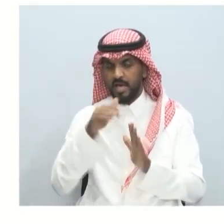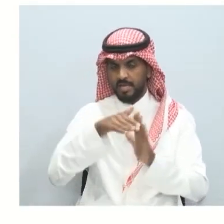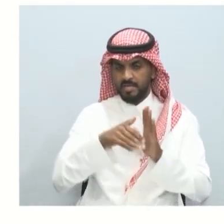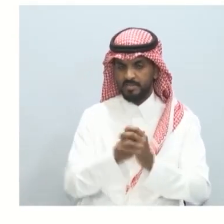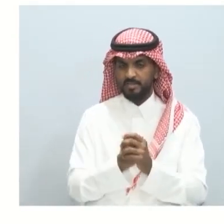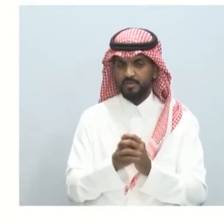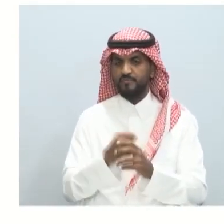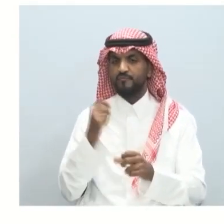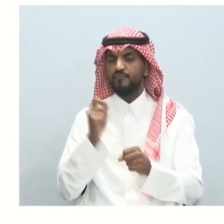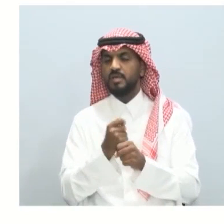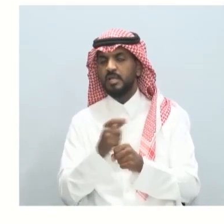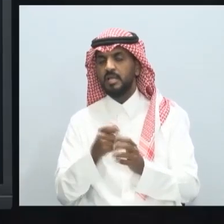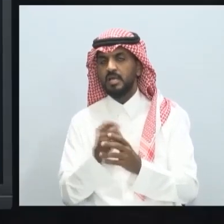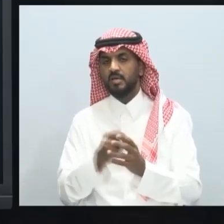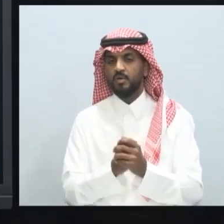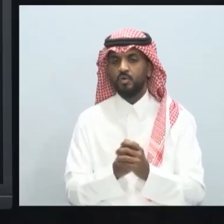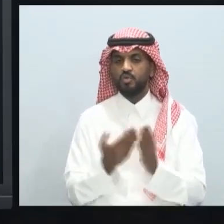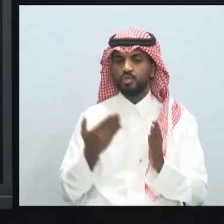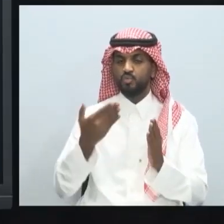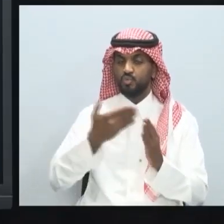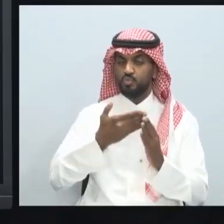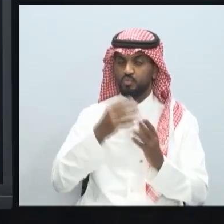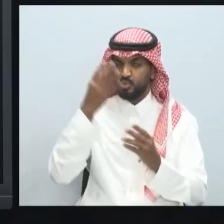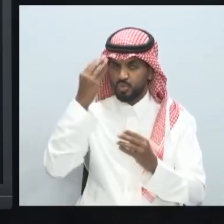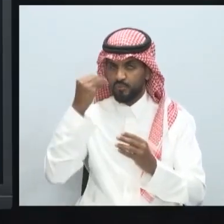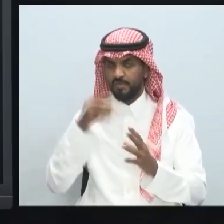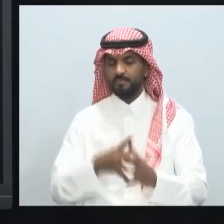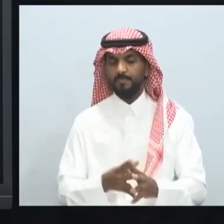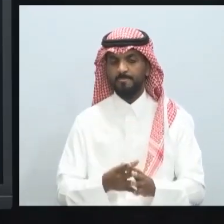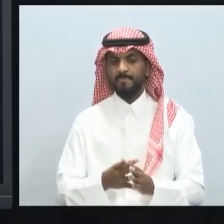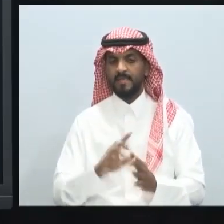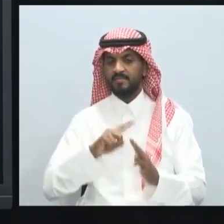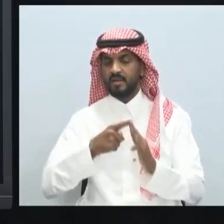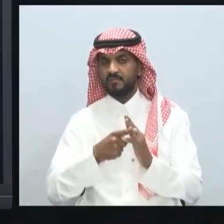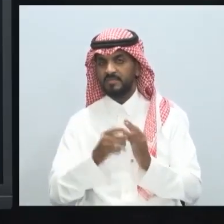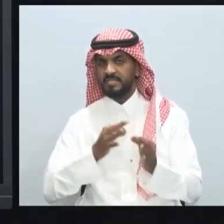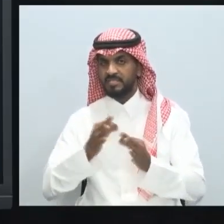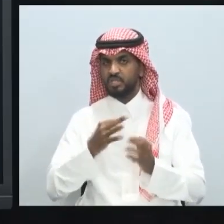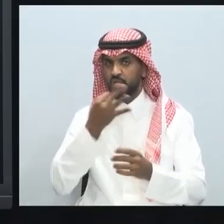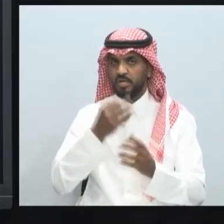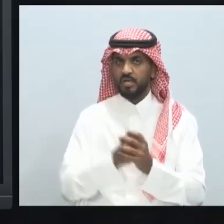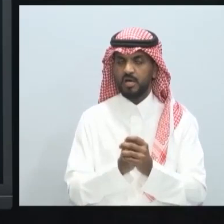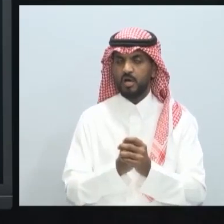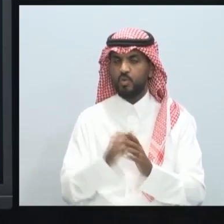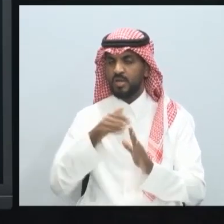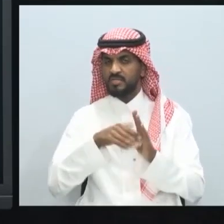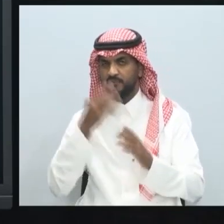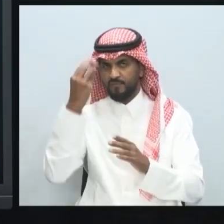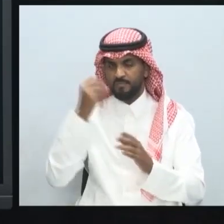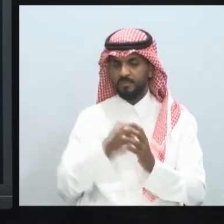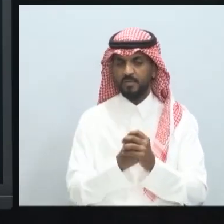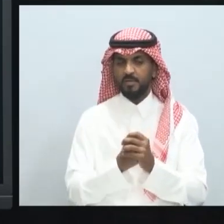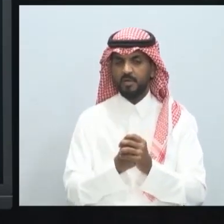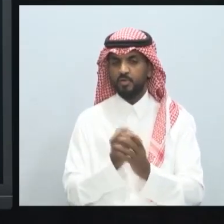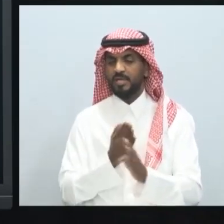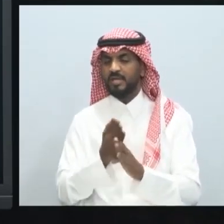الفهم الى مستوى الفهم معك انك تجمع كل اطراف القراءه سواء في استراتيجيه القراءه او في عناصر الفعل القرائي او طريقه